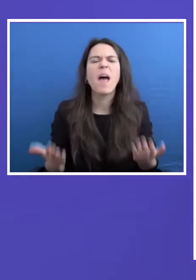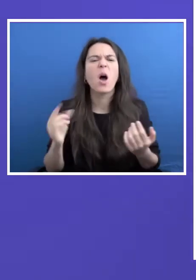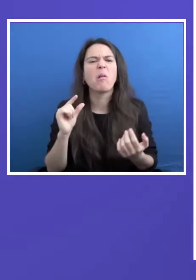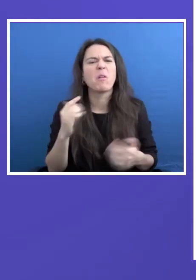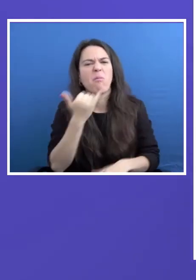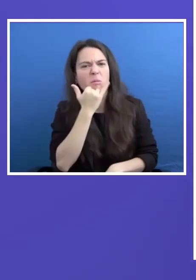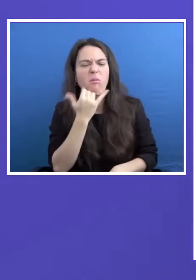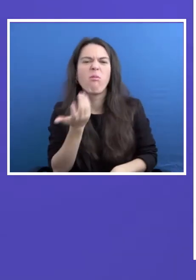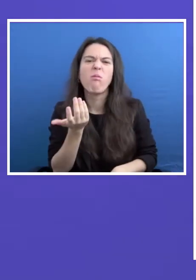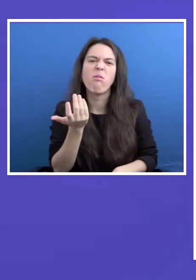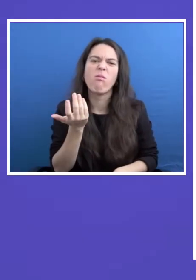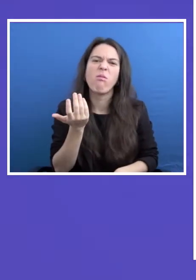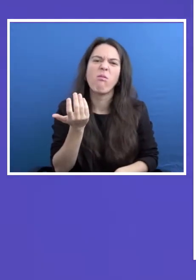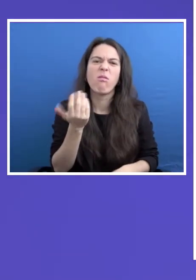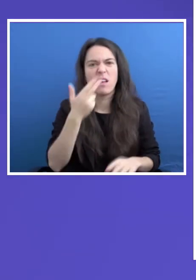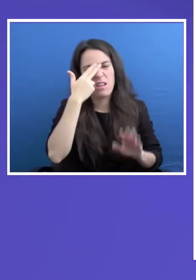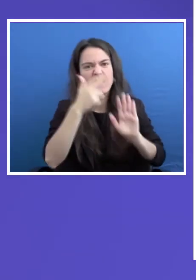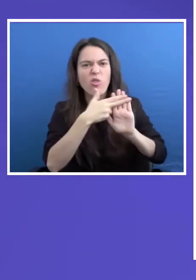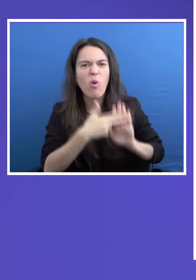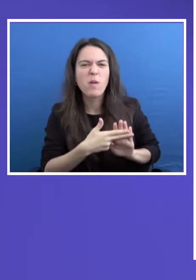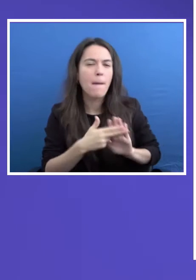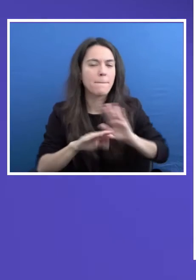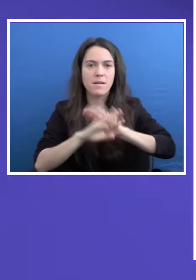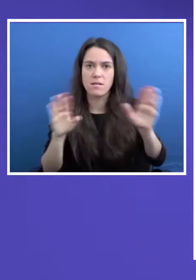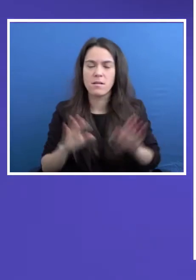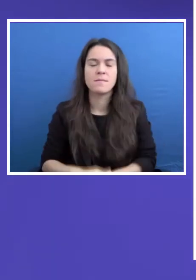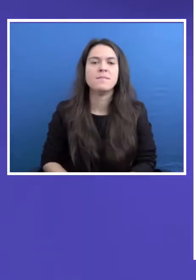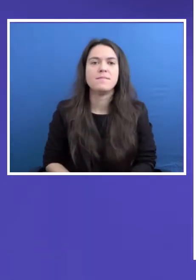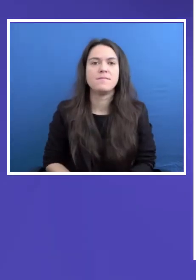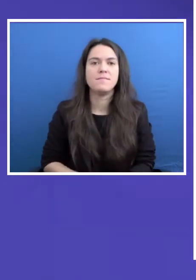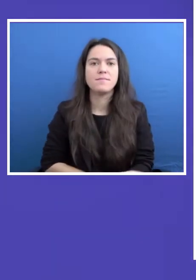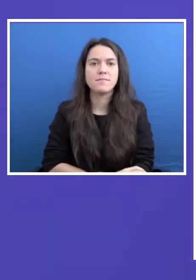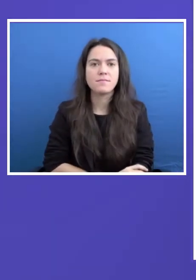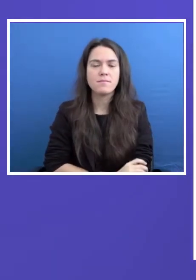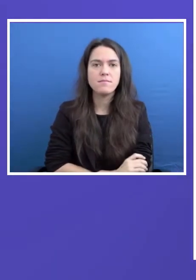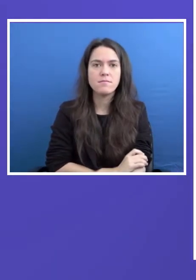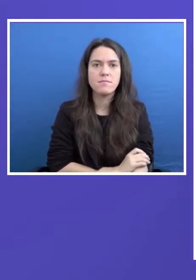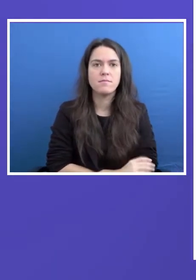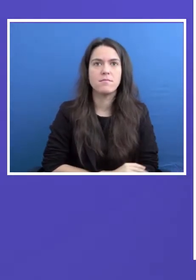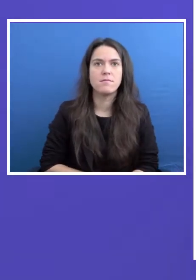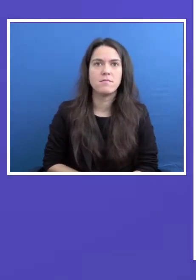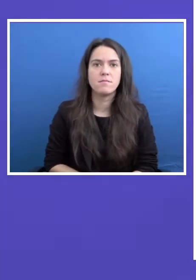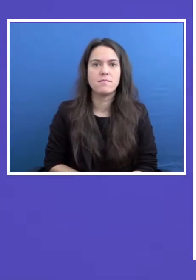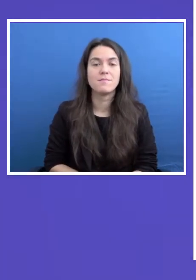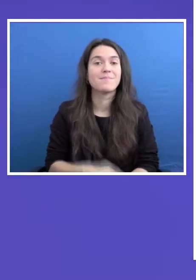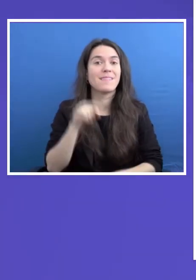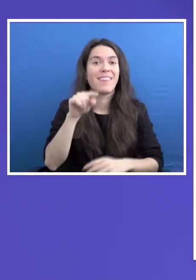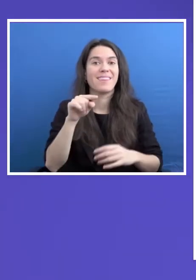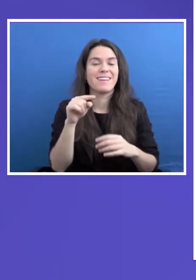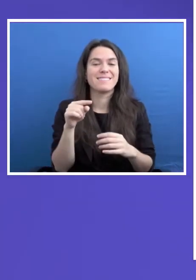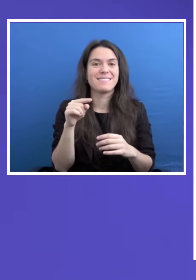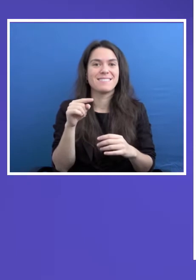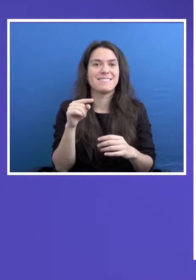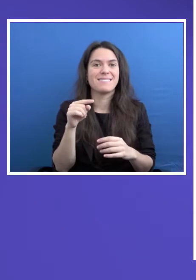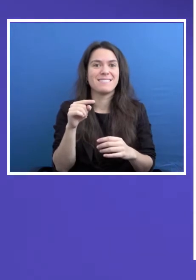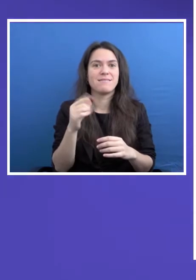تخلص كورونا قريبا عشان نرجع تاني ويبقى في لقاءات عالميه مهمه جدا زي المنتديات العالميه اللي احنا بنعملها دايما